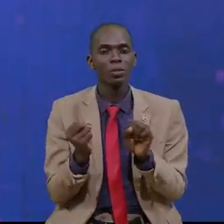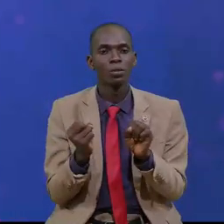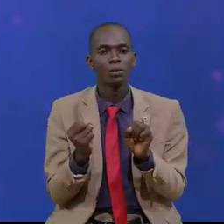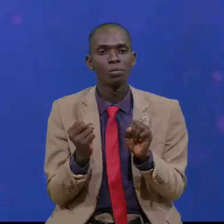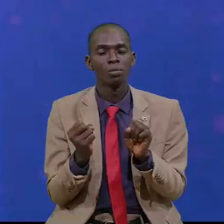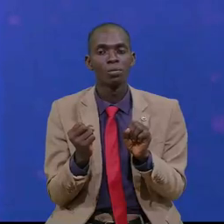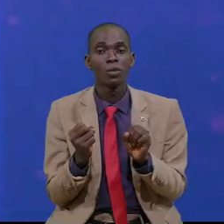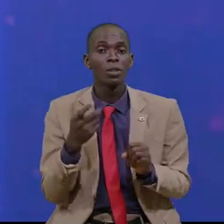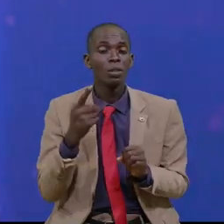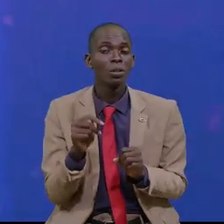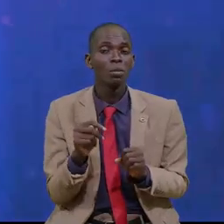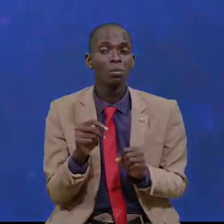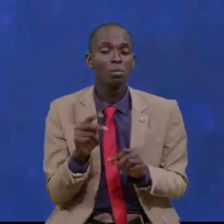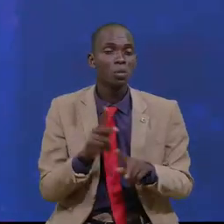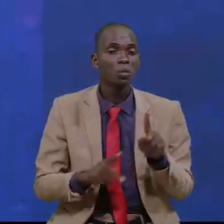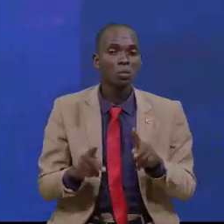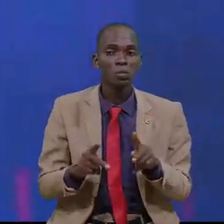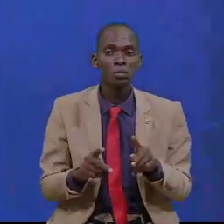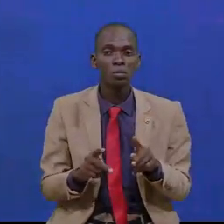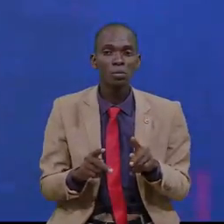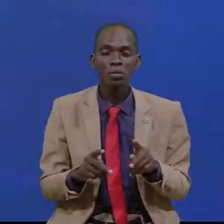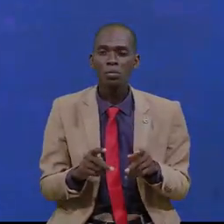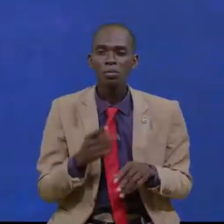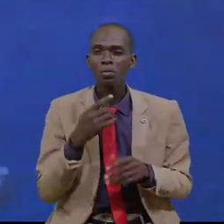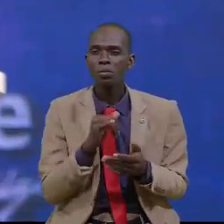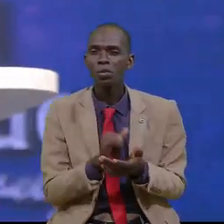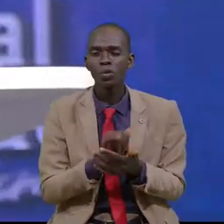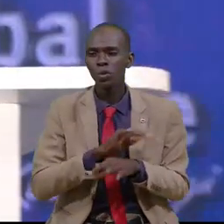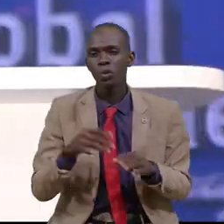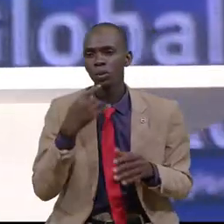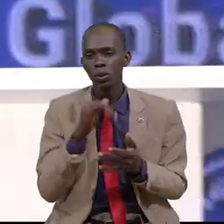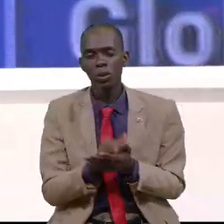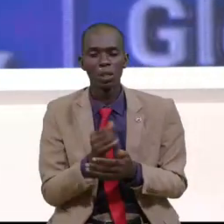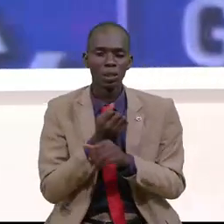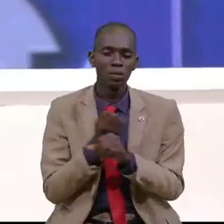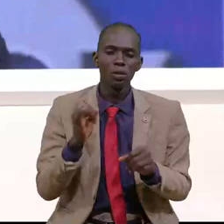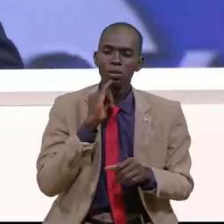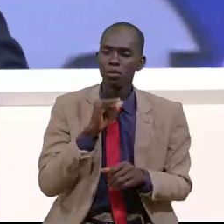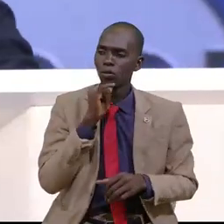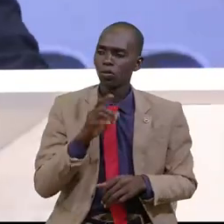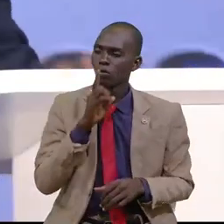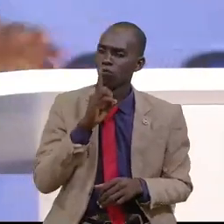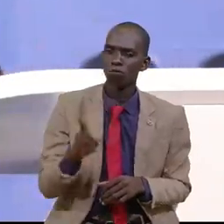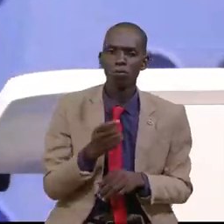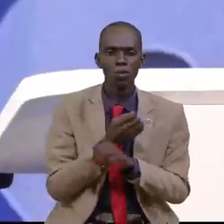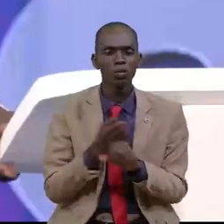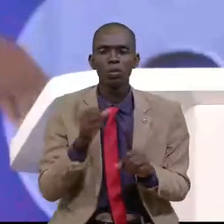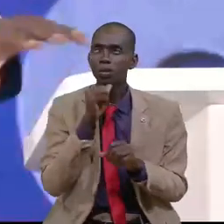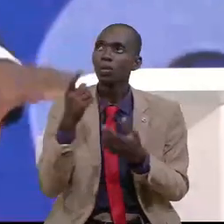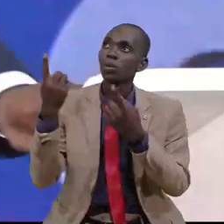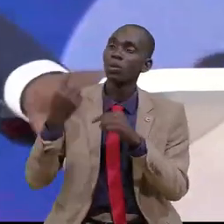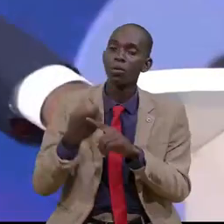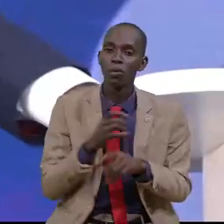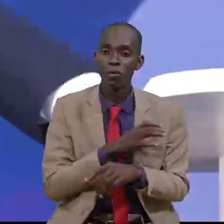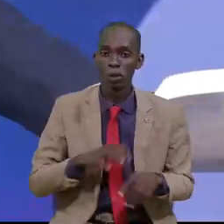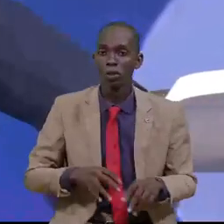salut? Il y a des gens qui ne rejettent pas. Ce n'est pas qu'ils disent non, ah, le salut n'est pas réel. Le salut ne vient pas de